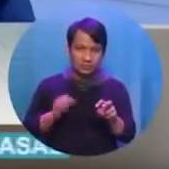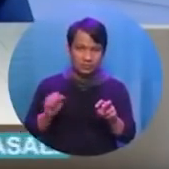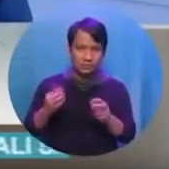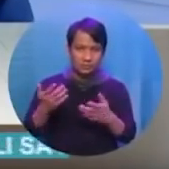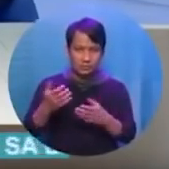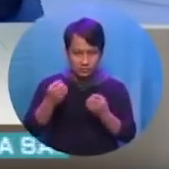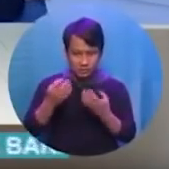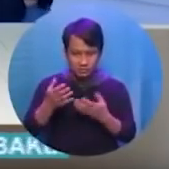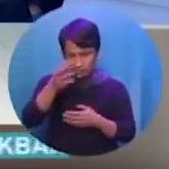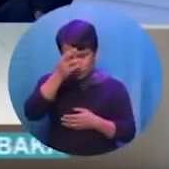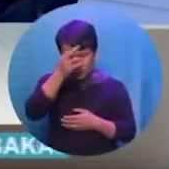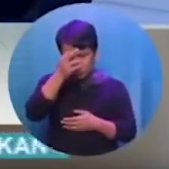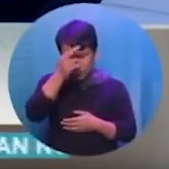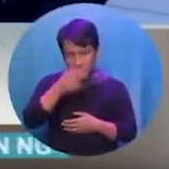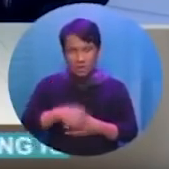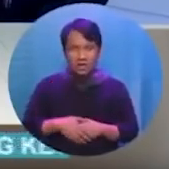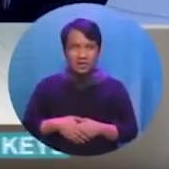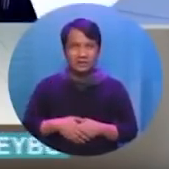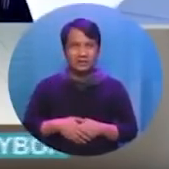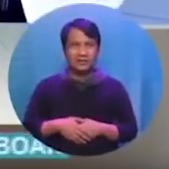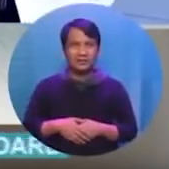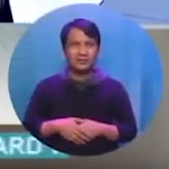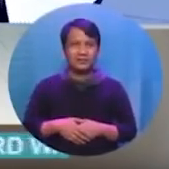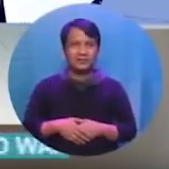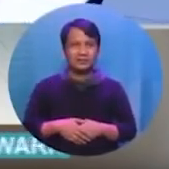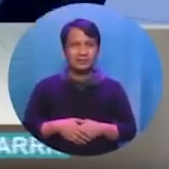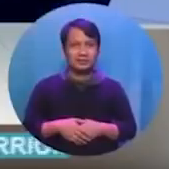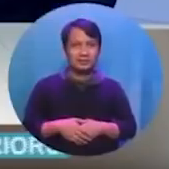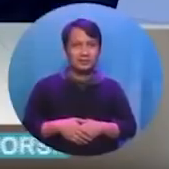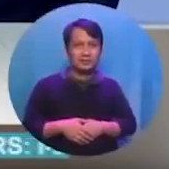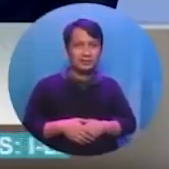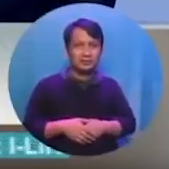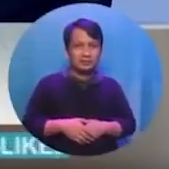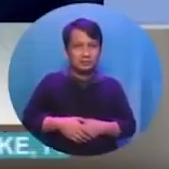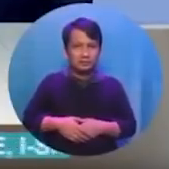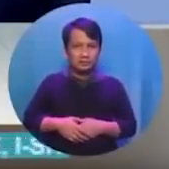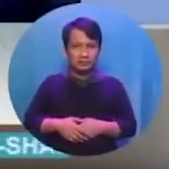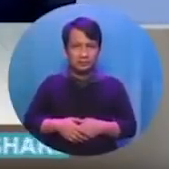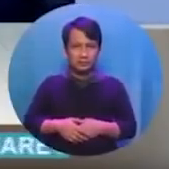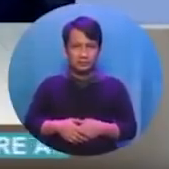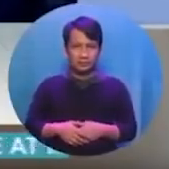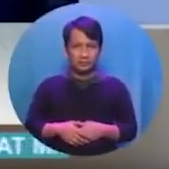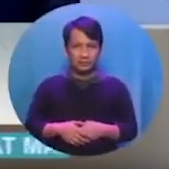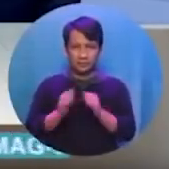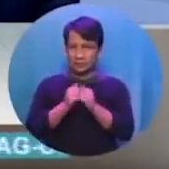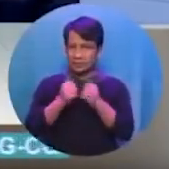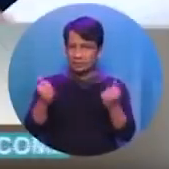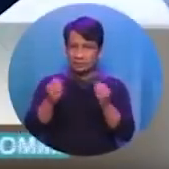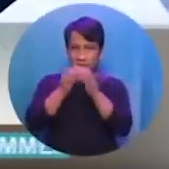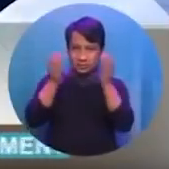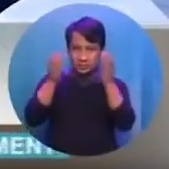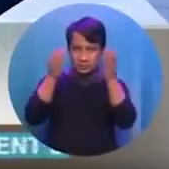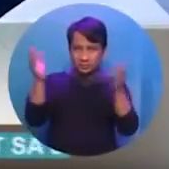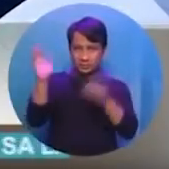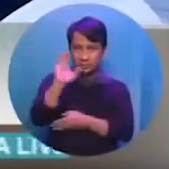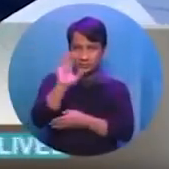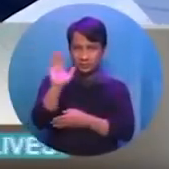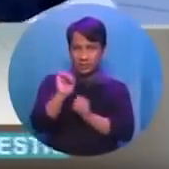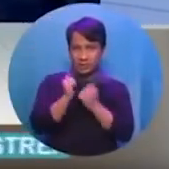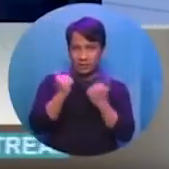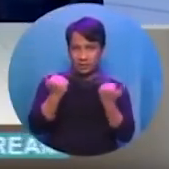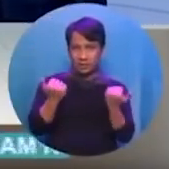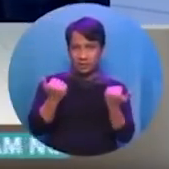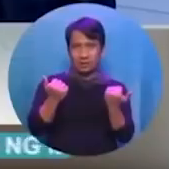manok. Okay, sige ma'am. Isang tanong na naman po. Paano niyo po i-celebrate ang Pasko?